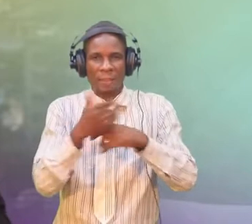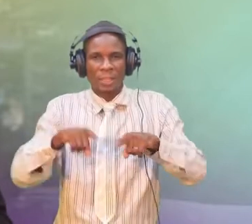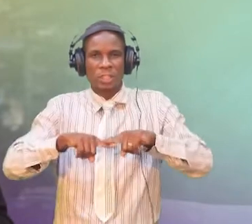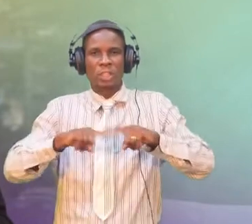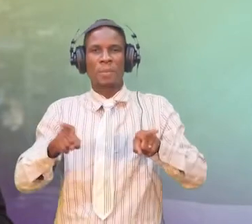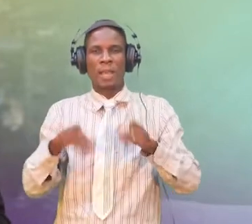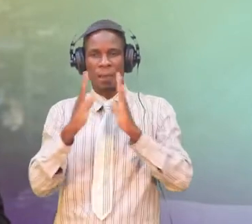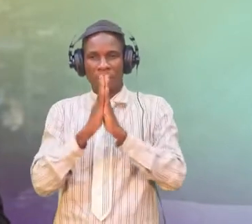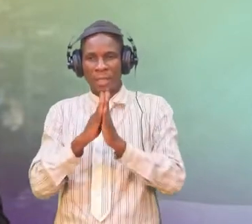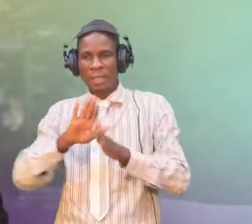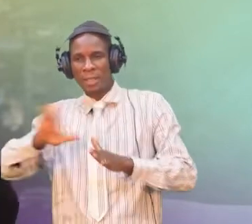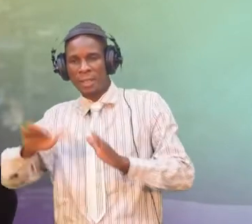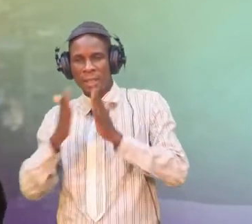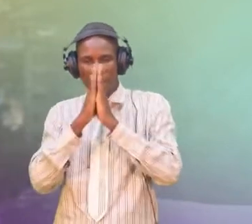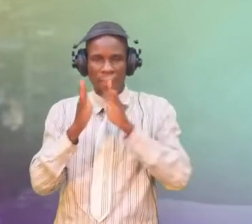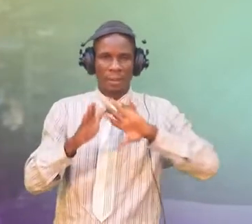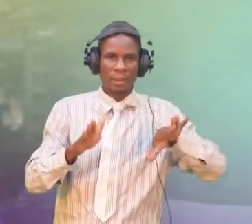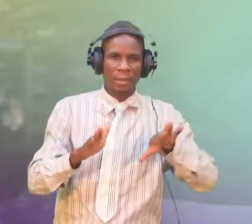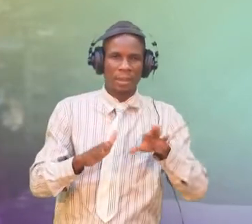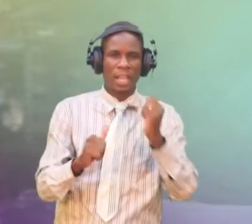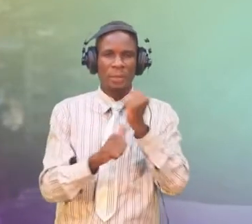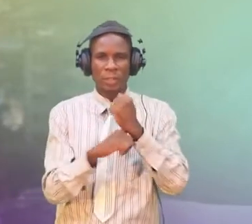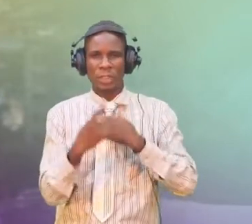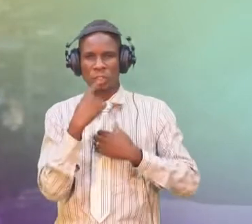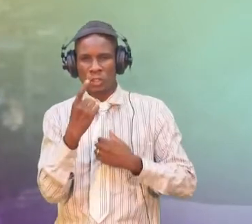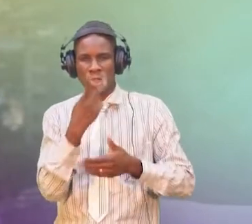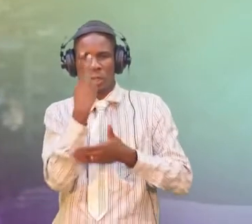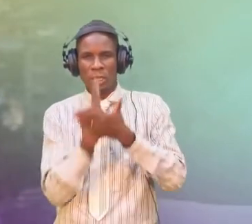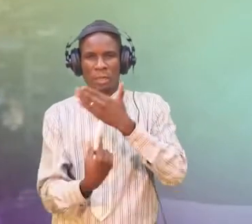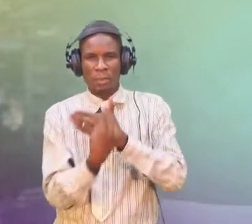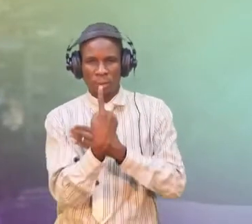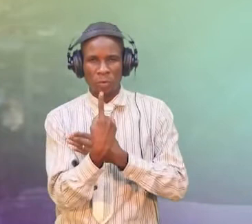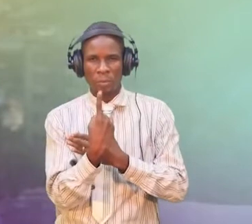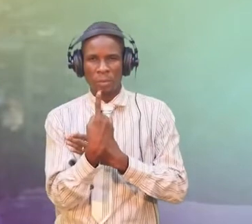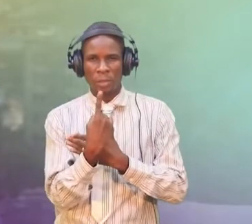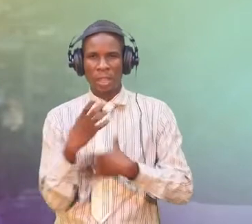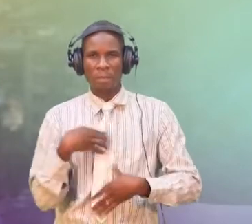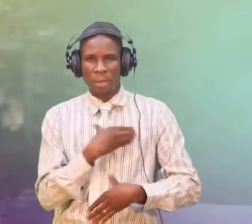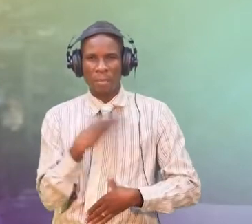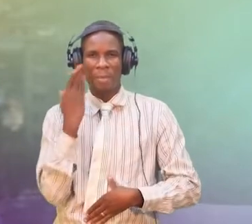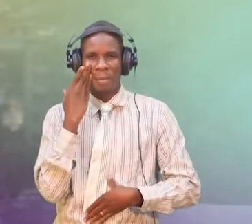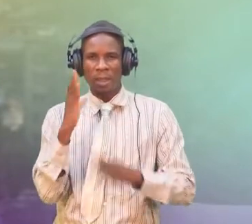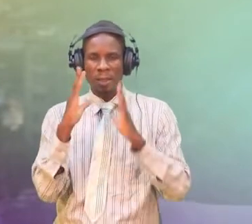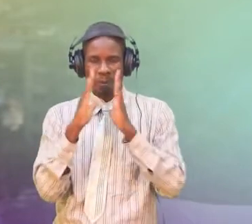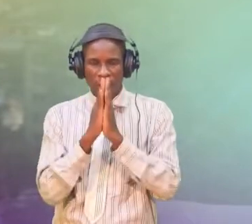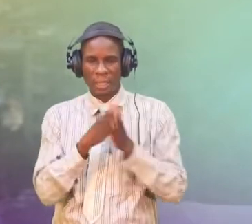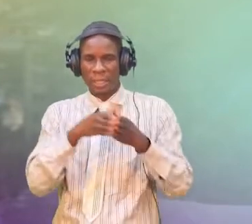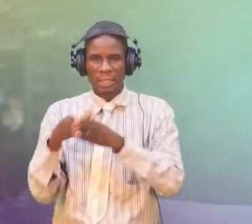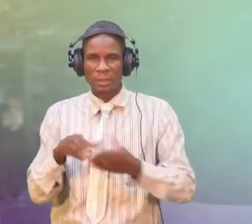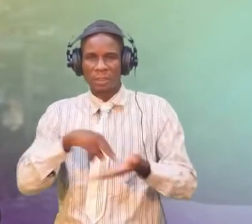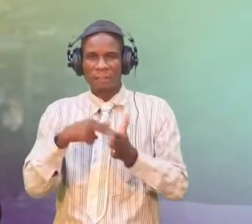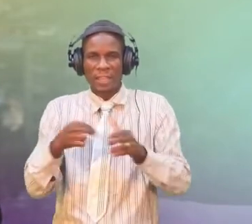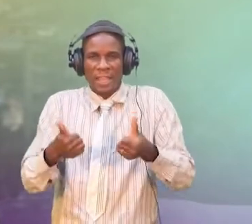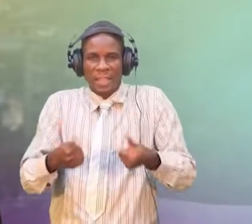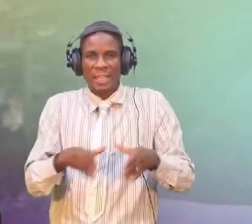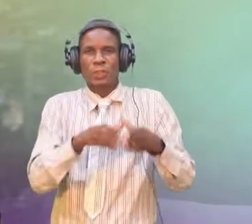basambelaka elongo mpe moko na moko epai azali kobondela moko mpona mosusu mpe bango bayebaka mpe kovanda